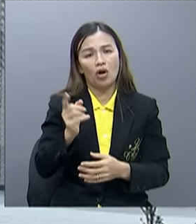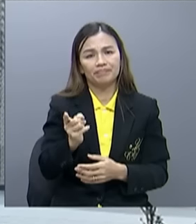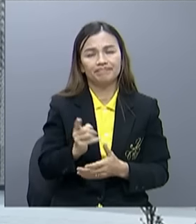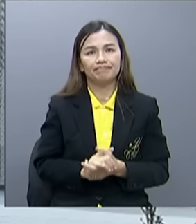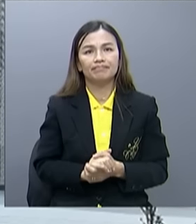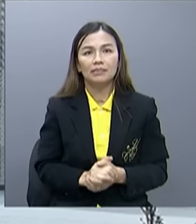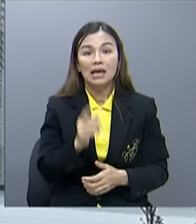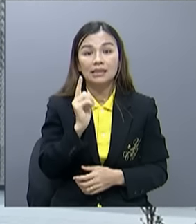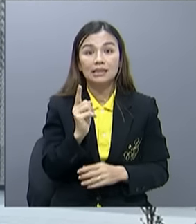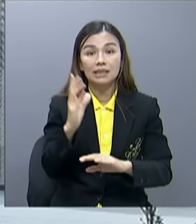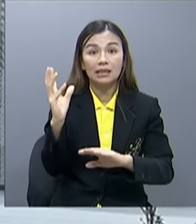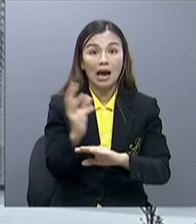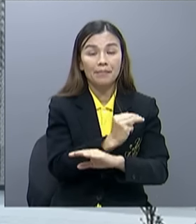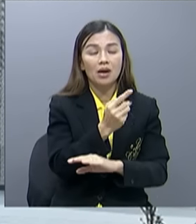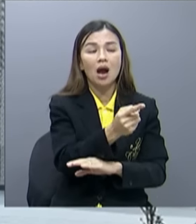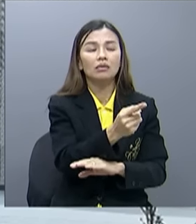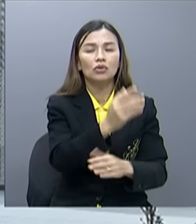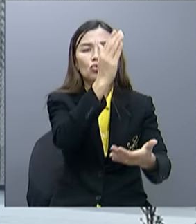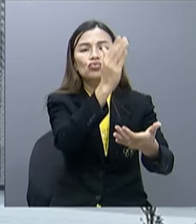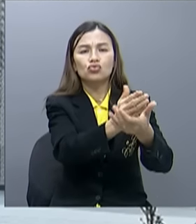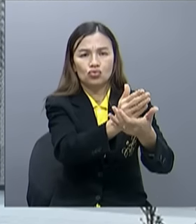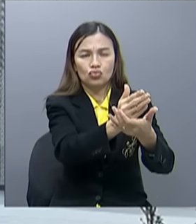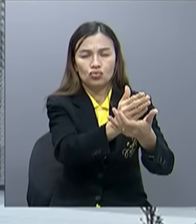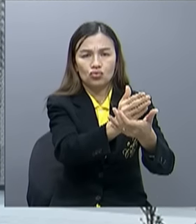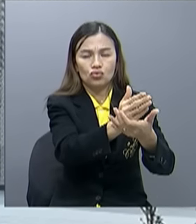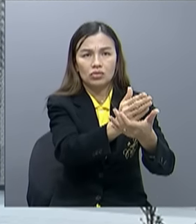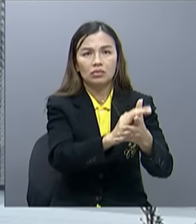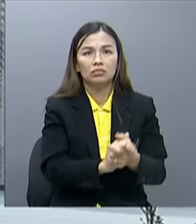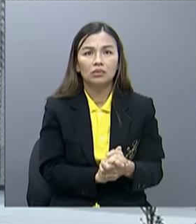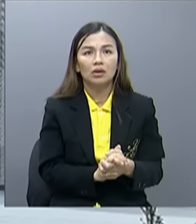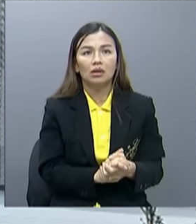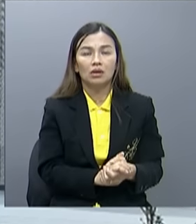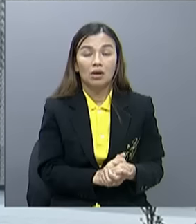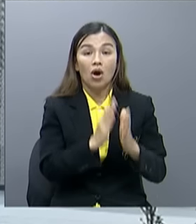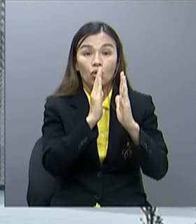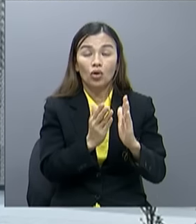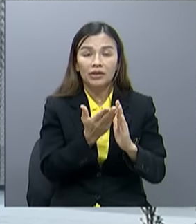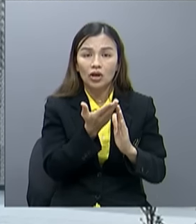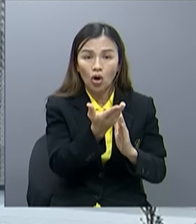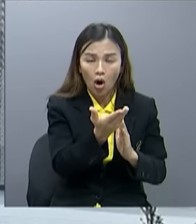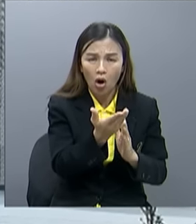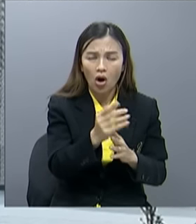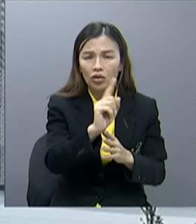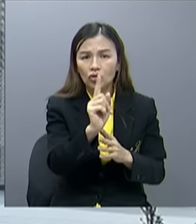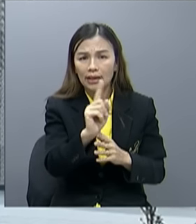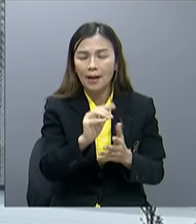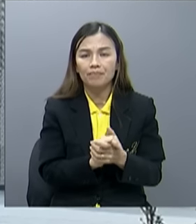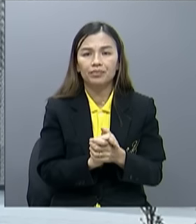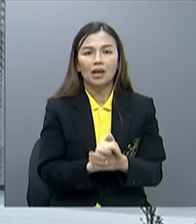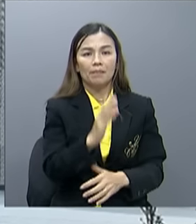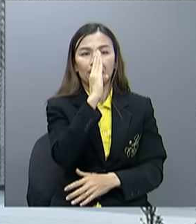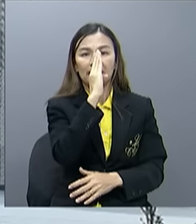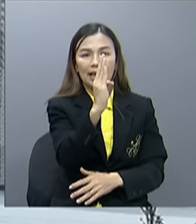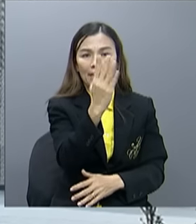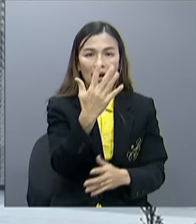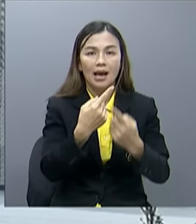พรรคการเมืองควรถอยมาแล้วก็จะให้ความเห็นได้นะครับว่าคนที่เข้ามาขอให้เป็นคนที่ไม่ต้องเป็นกลางแต่เป็นคนที่เข้า